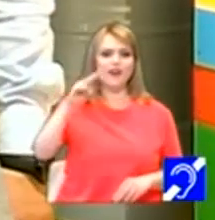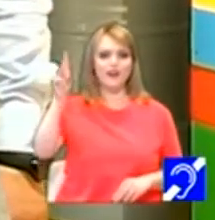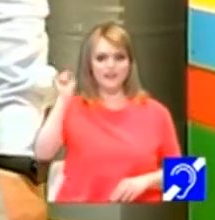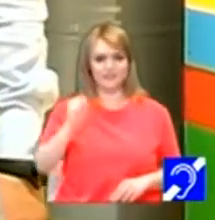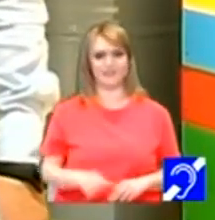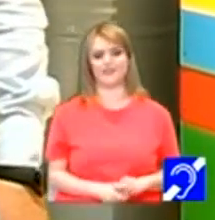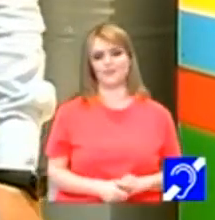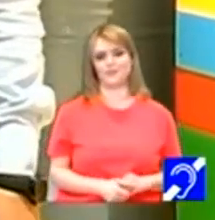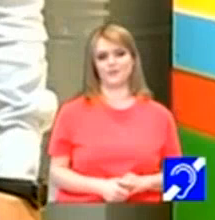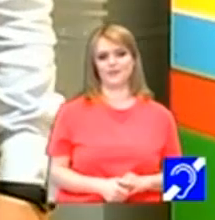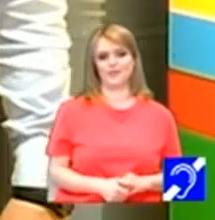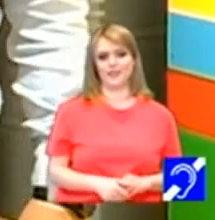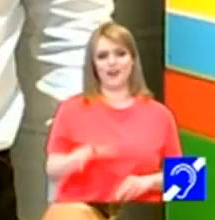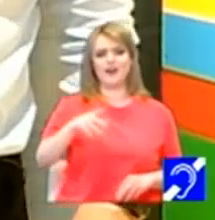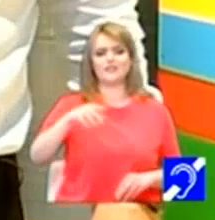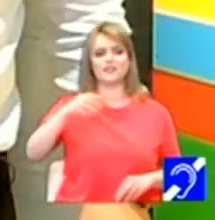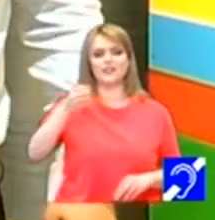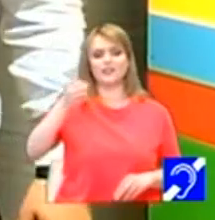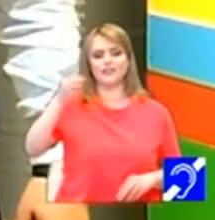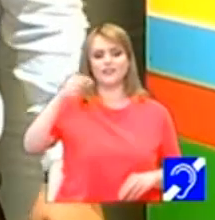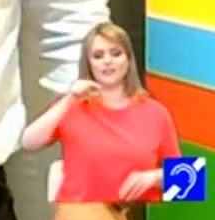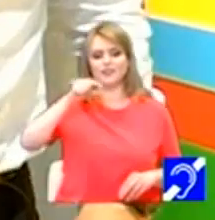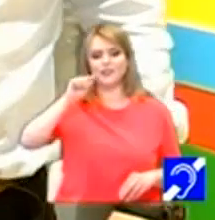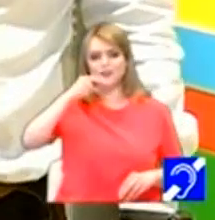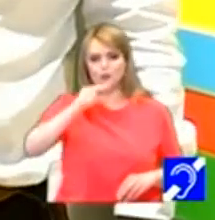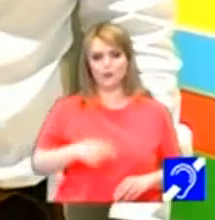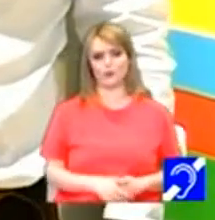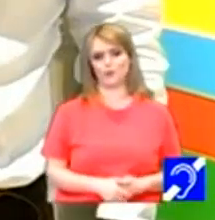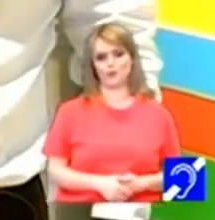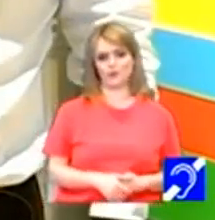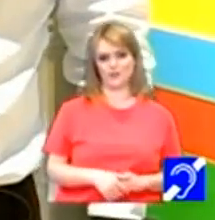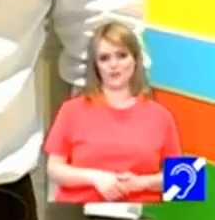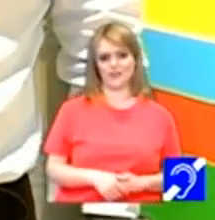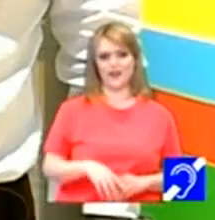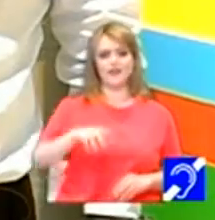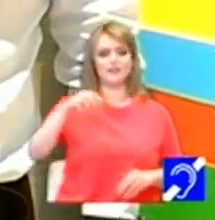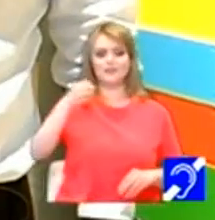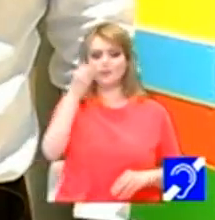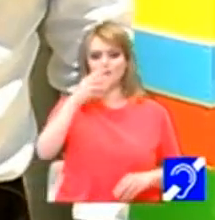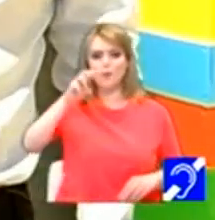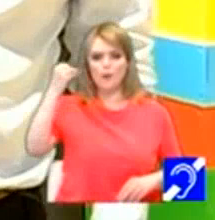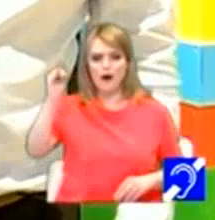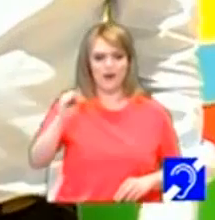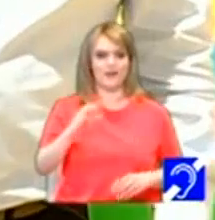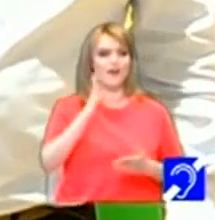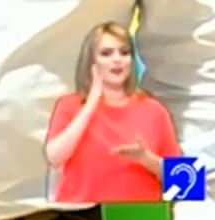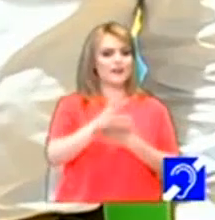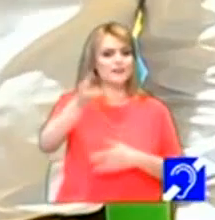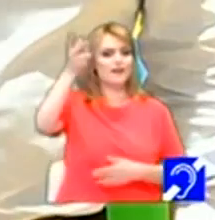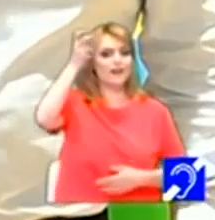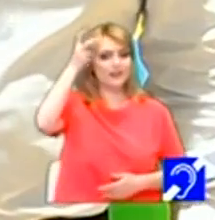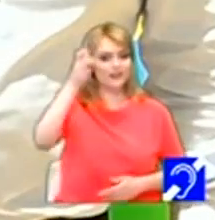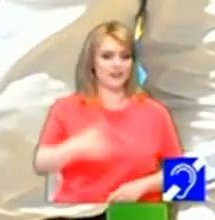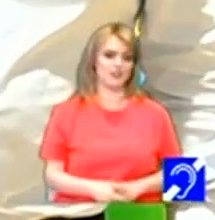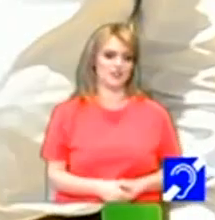miere de rapiță, miere de floarea soarelui, miere polifloră de mai, miere de hrișcă, miere